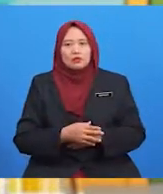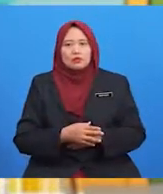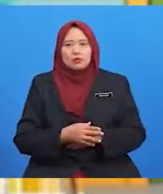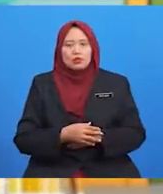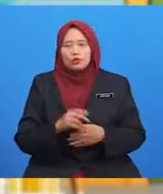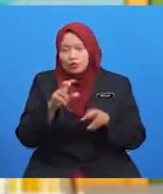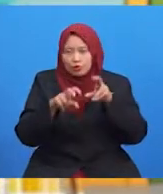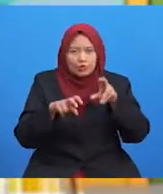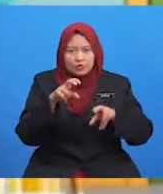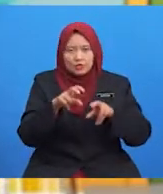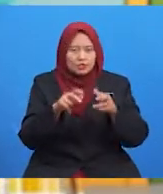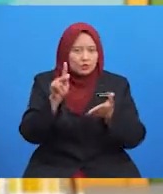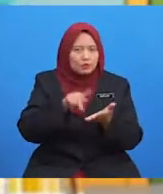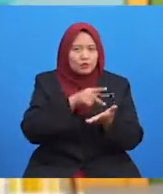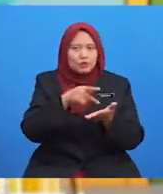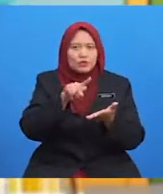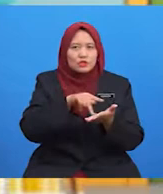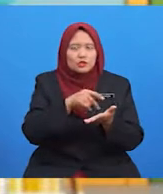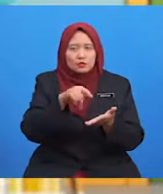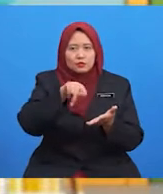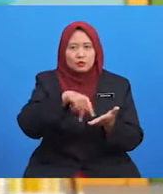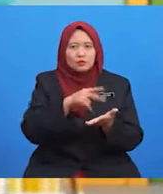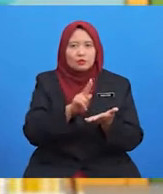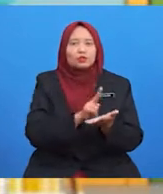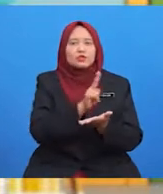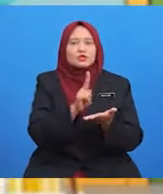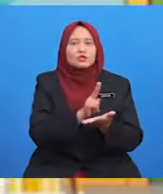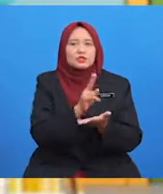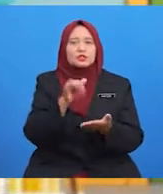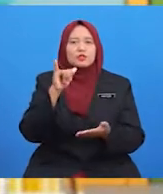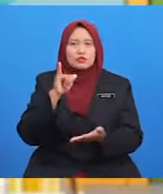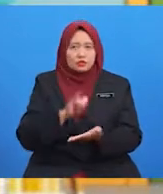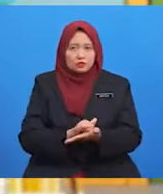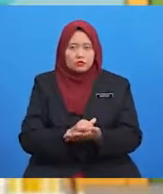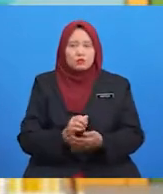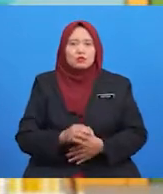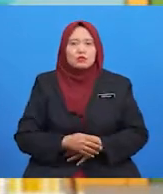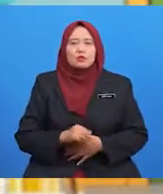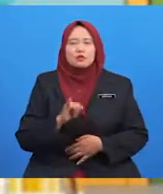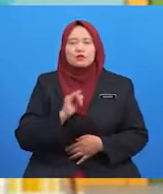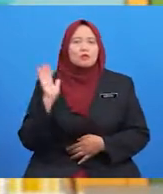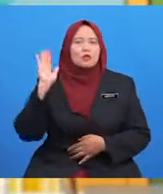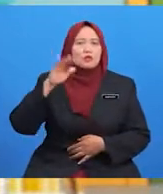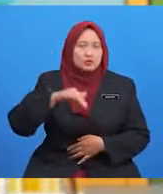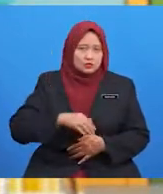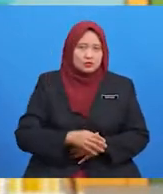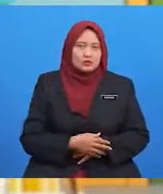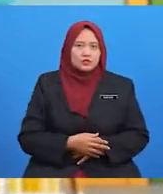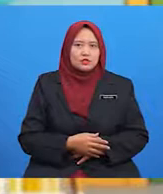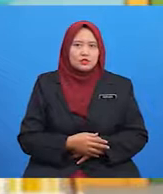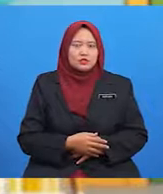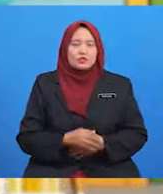tersebut. Sebaliknya, ingin mengajak para pelajar mengkaji salah sebuah